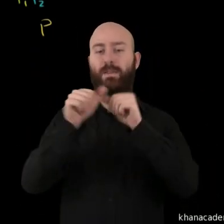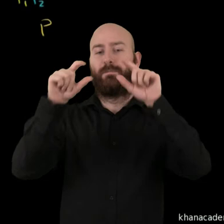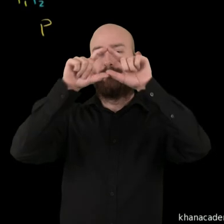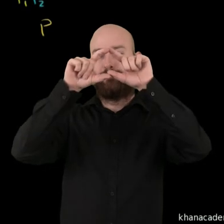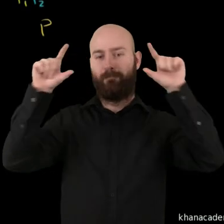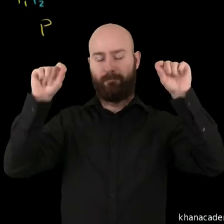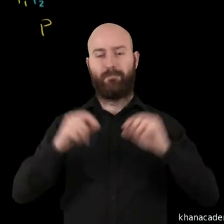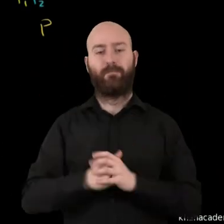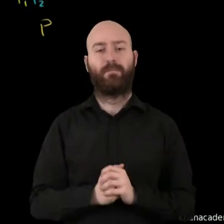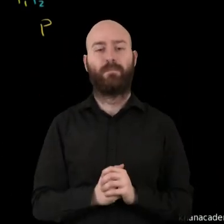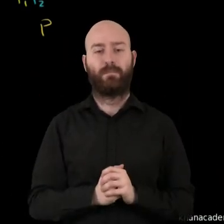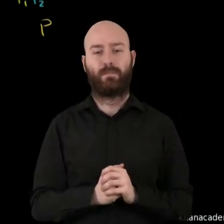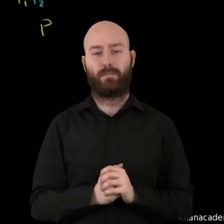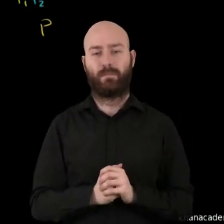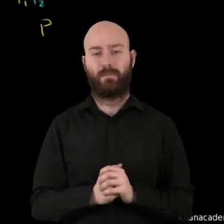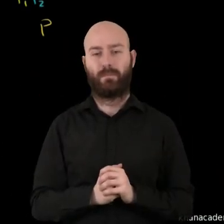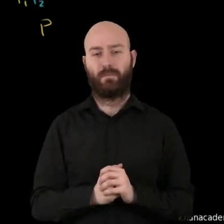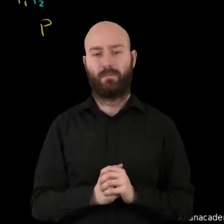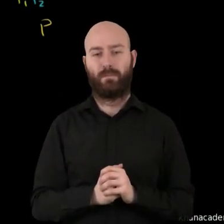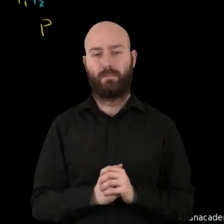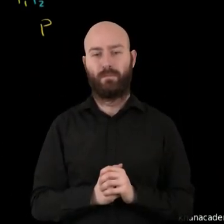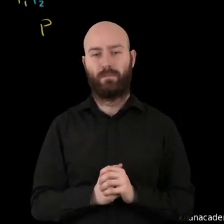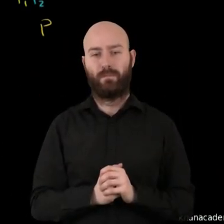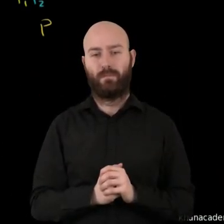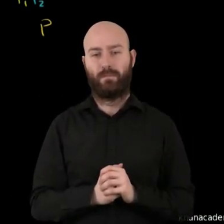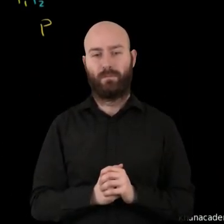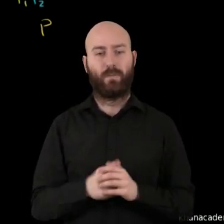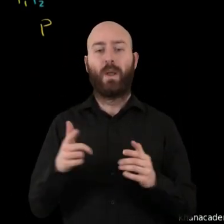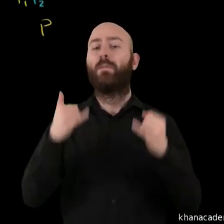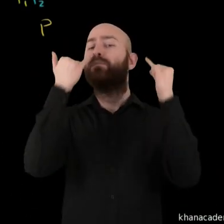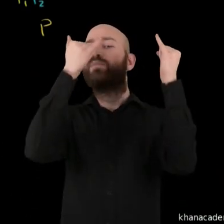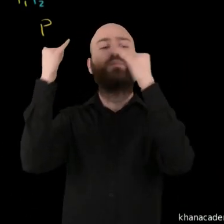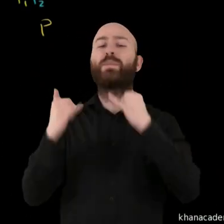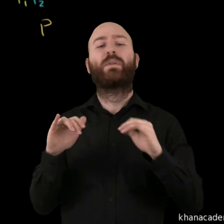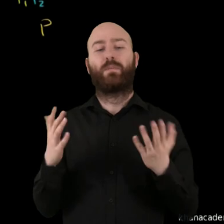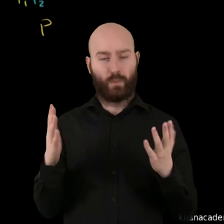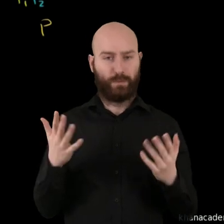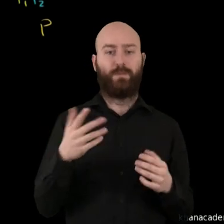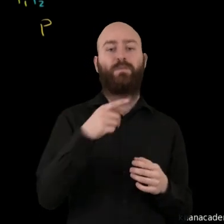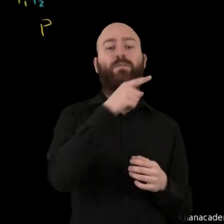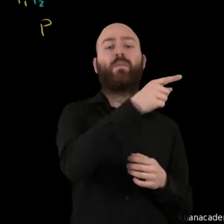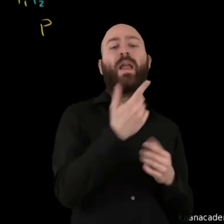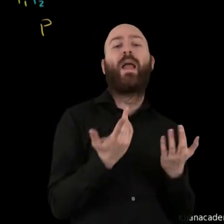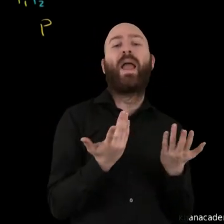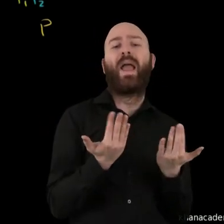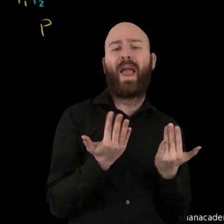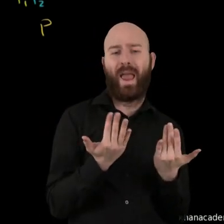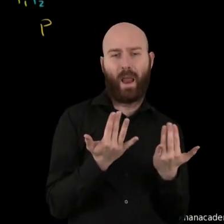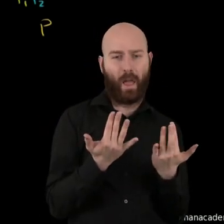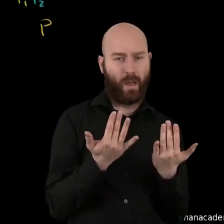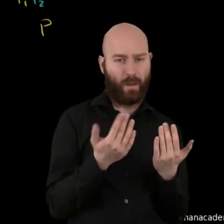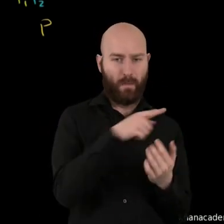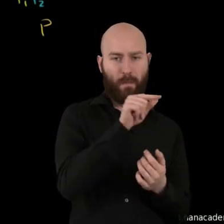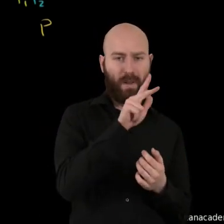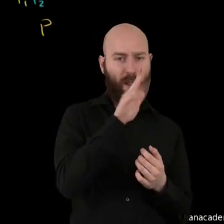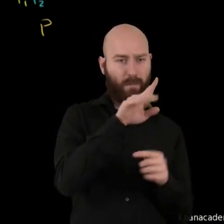uzyskalibyśmy ten prostokąt. Właśnie ten prostokąt. Różnica między tym a rokiem pierwszym